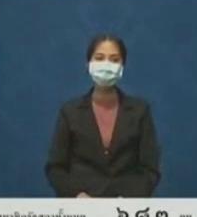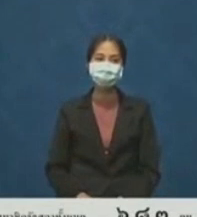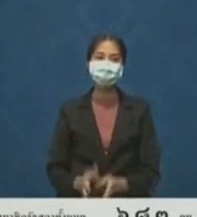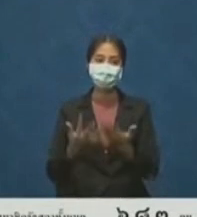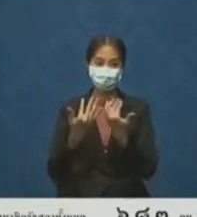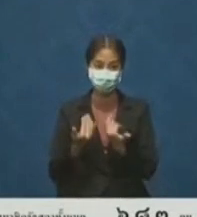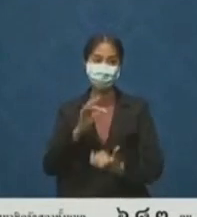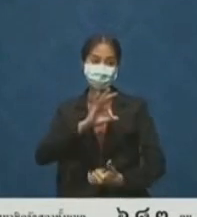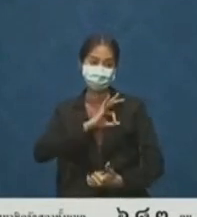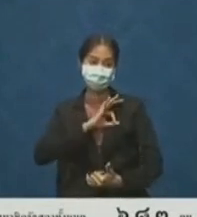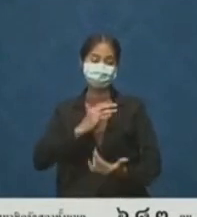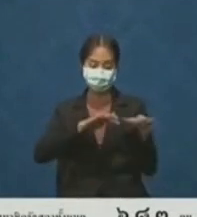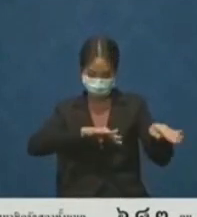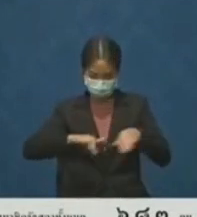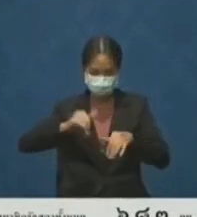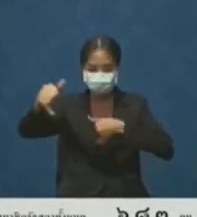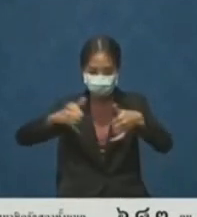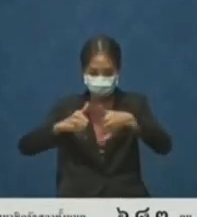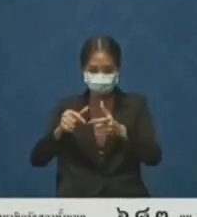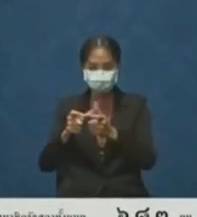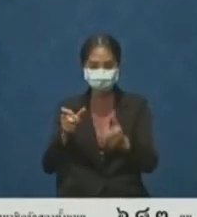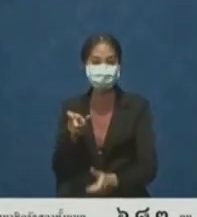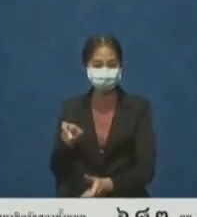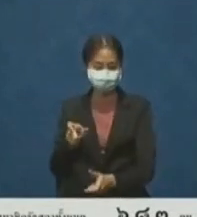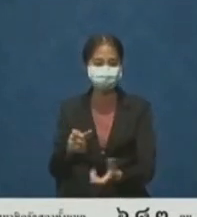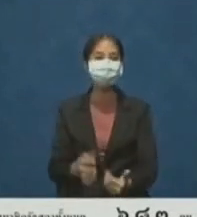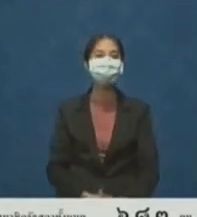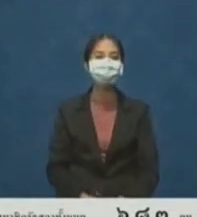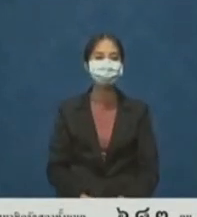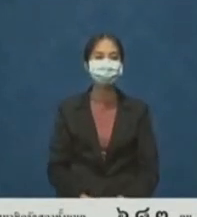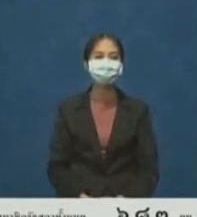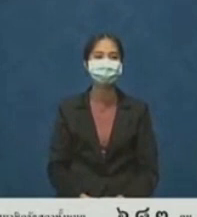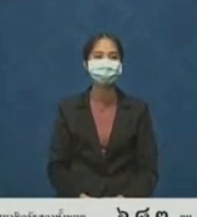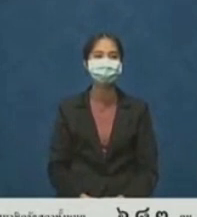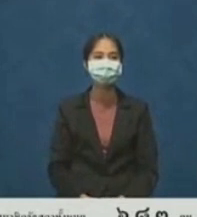ชิญท่านปิรเพชรครับสมาชิกกรุณาเตรียมตัวเข้ามานะครับเพื่อลงมติครับ